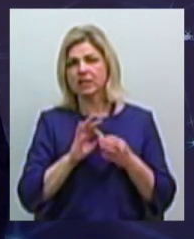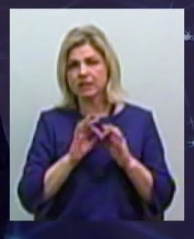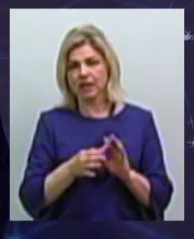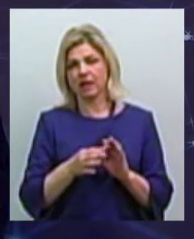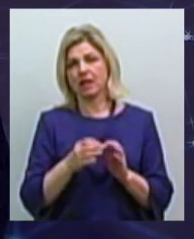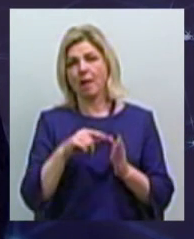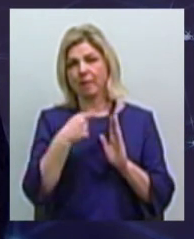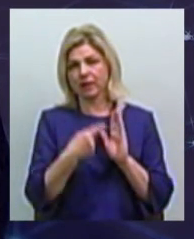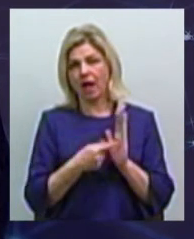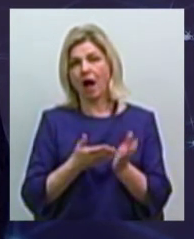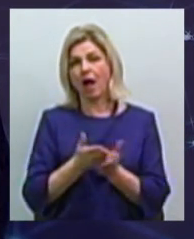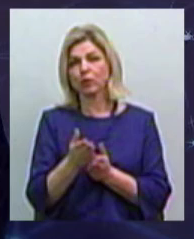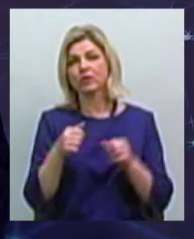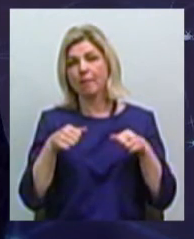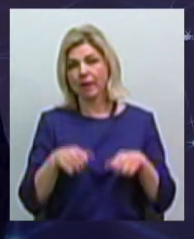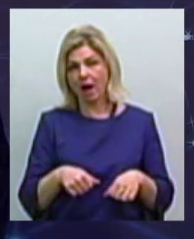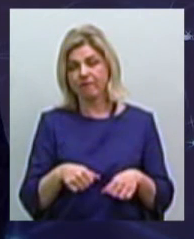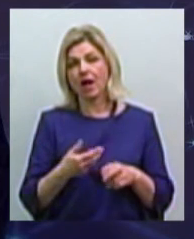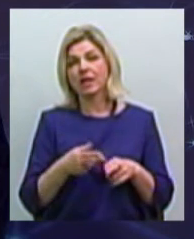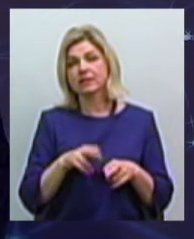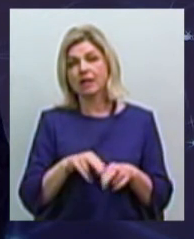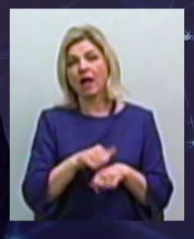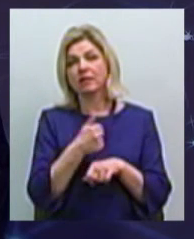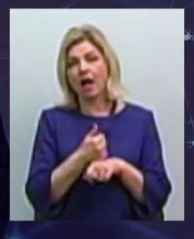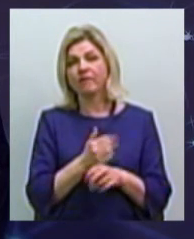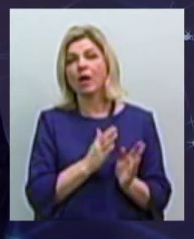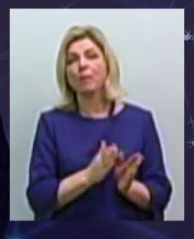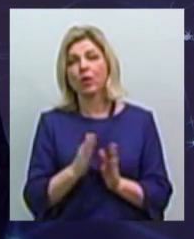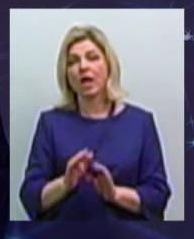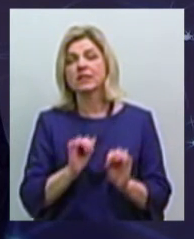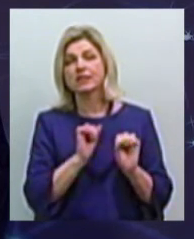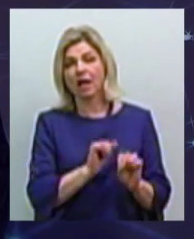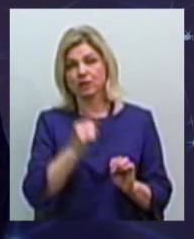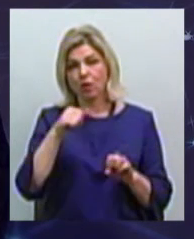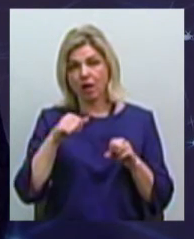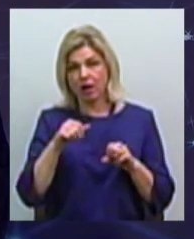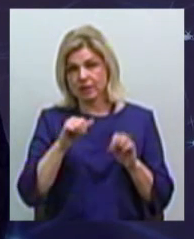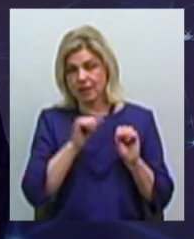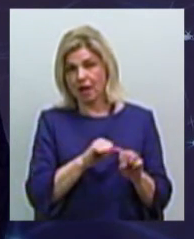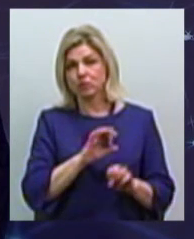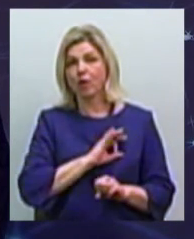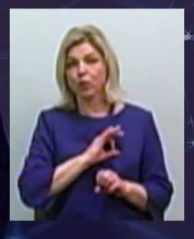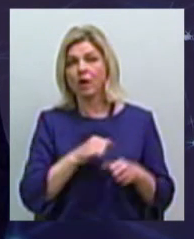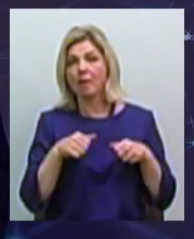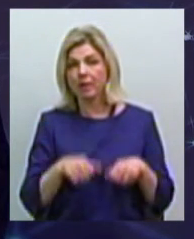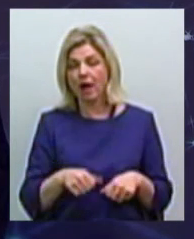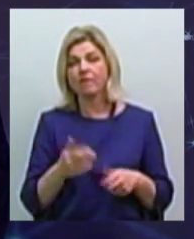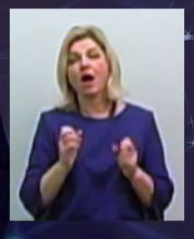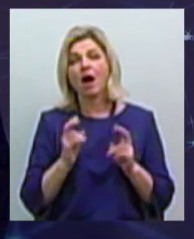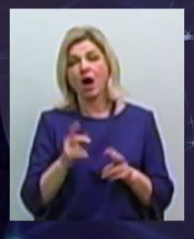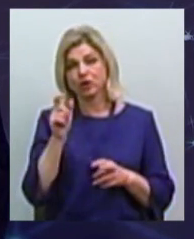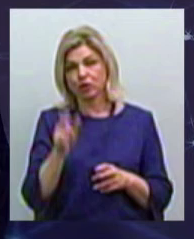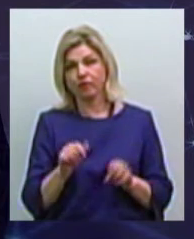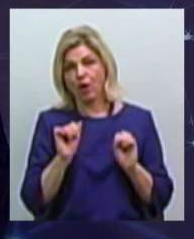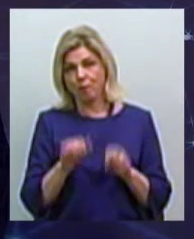галузі права. Основне завдання – це знати механізми захисту прав і знати, яким чином людина може своє право захистити,